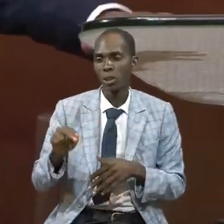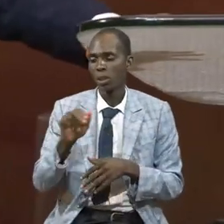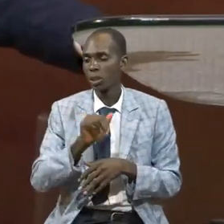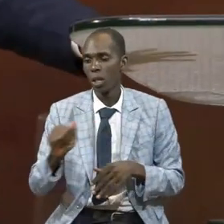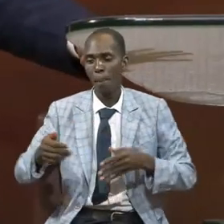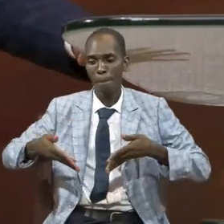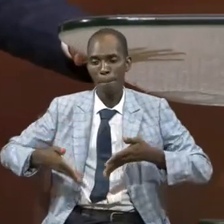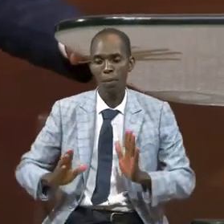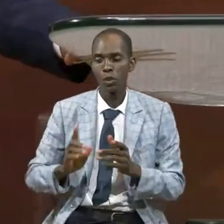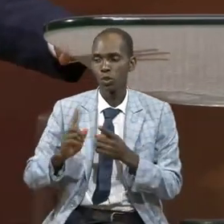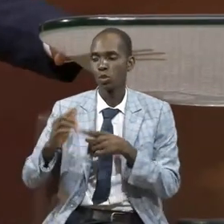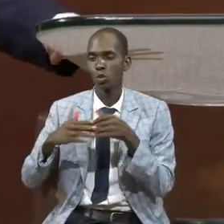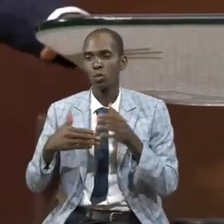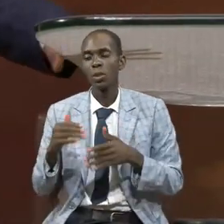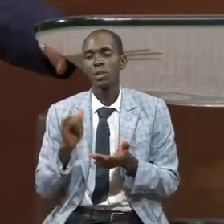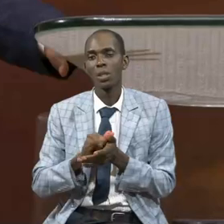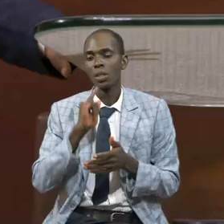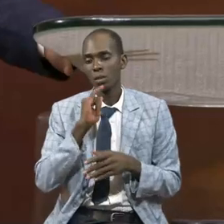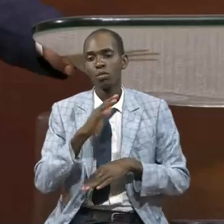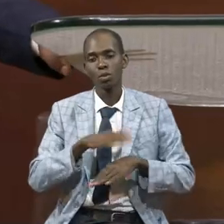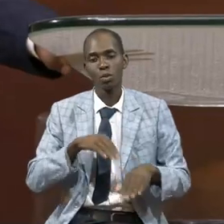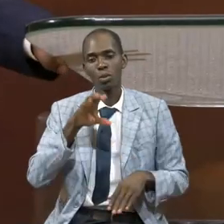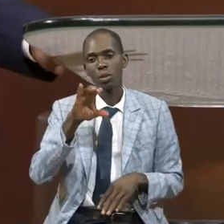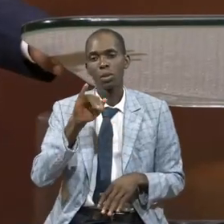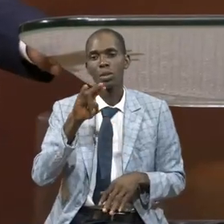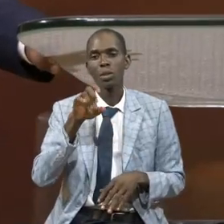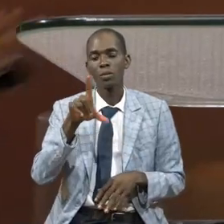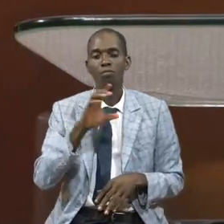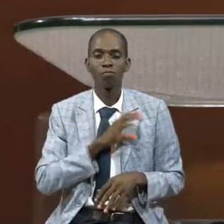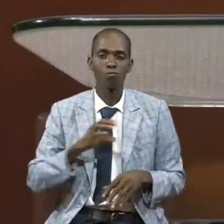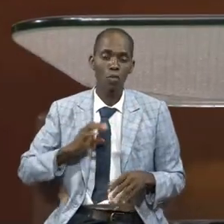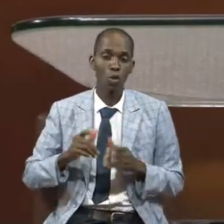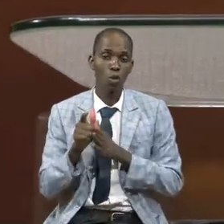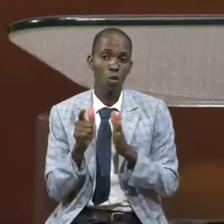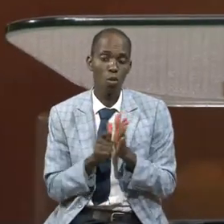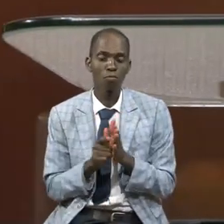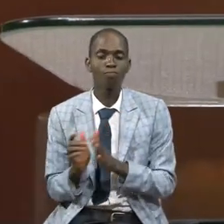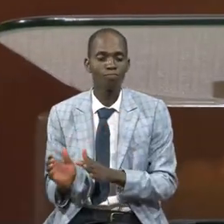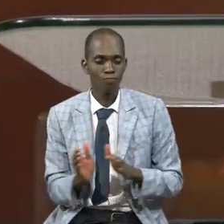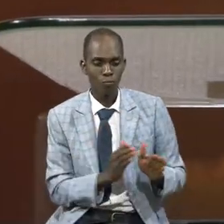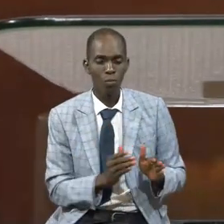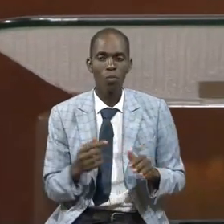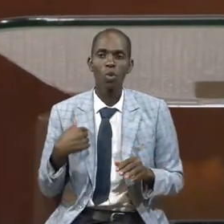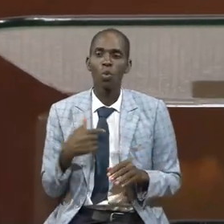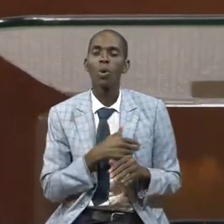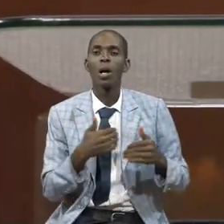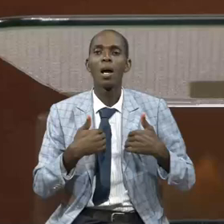loi civile. Mais il y a aussi la loi morale. La loi morale. Beaucoup de personnes disent que